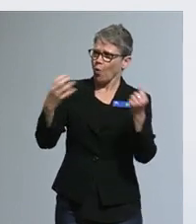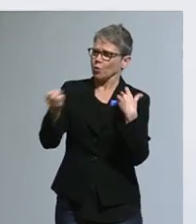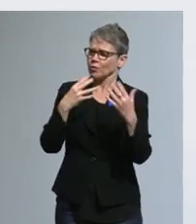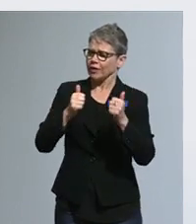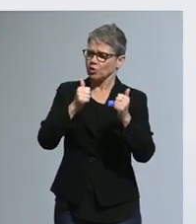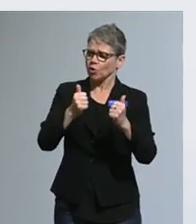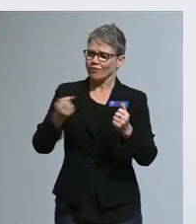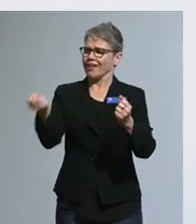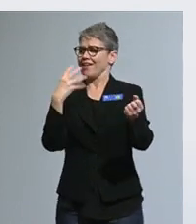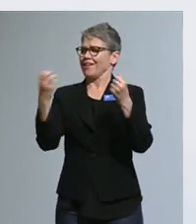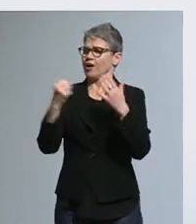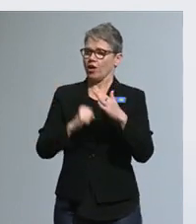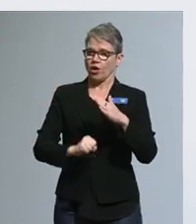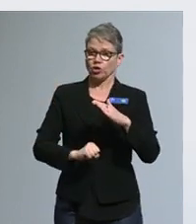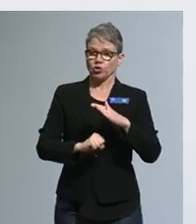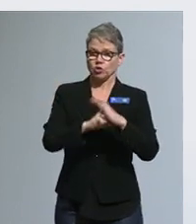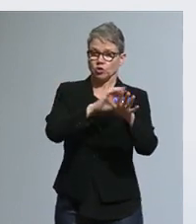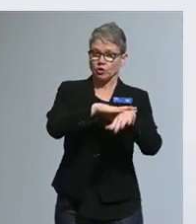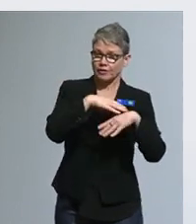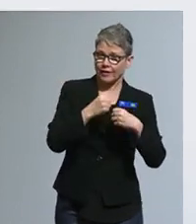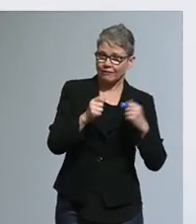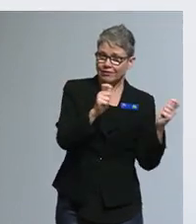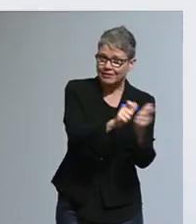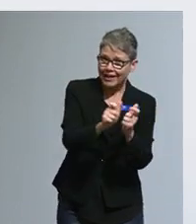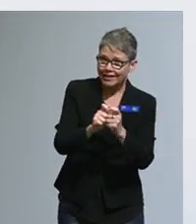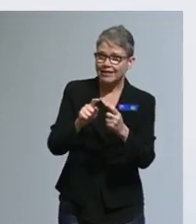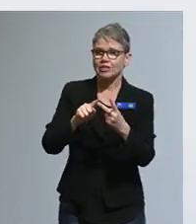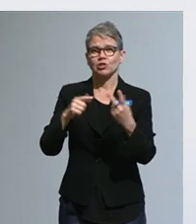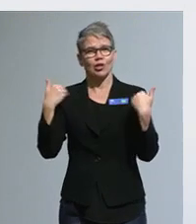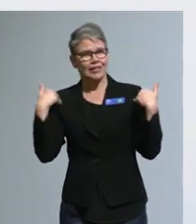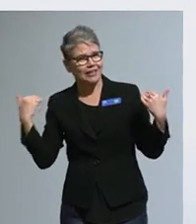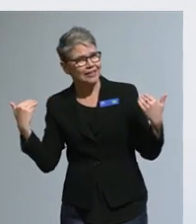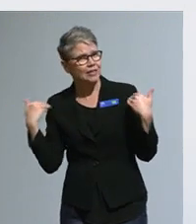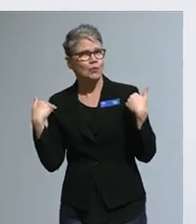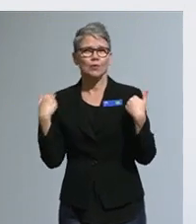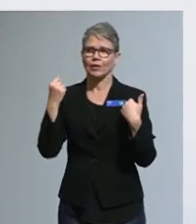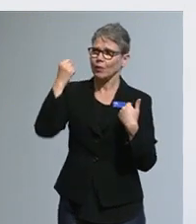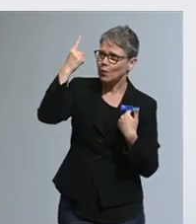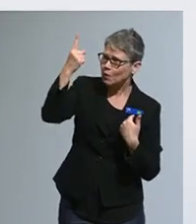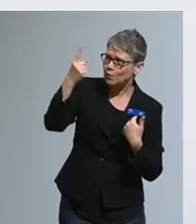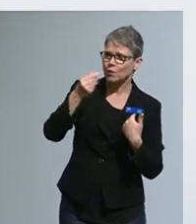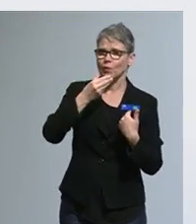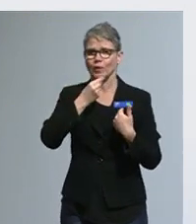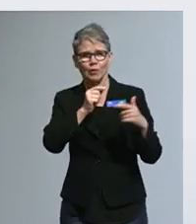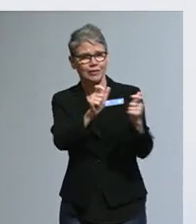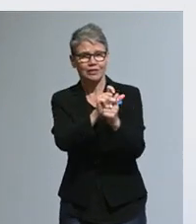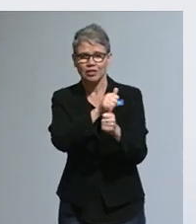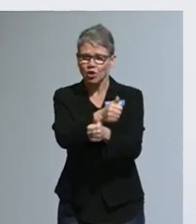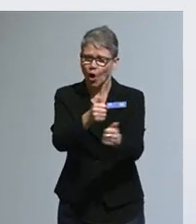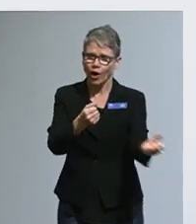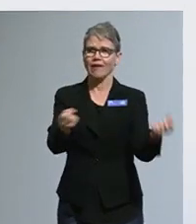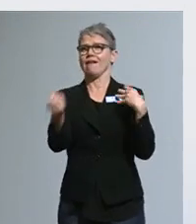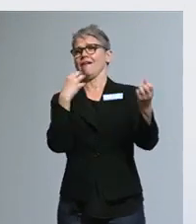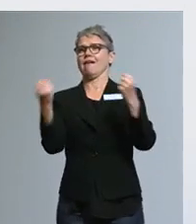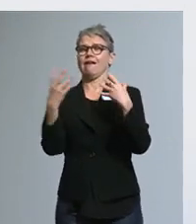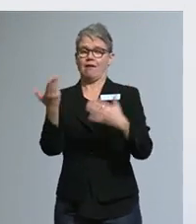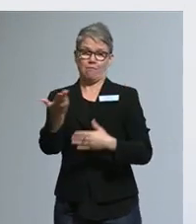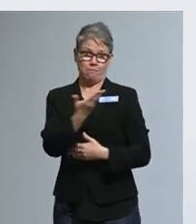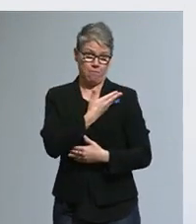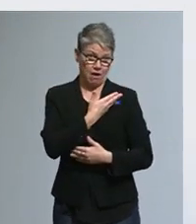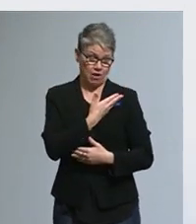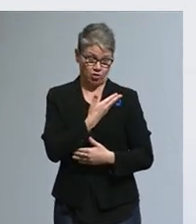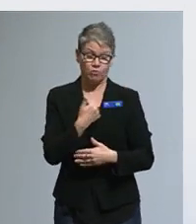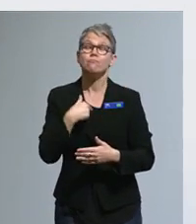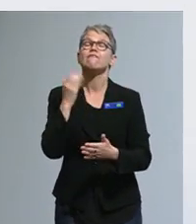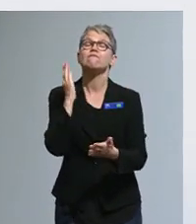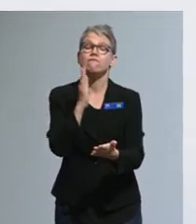tulee niin sote-järjestöiltä, liikuntajärjestöiltä, kulttuurijärjestöiltä, nuorisojärjestöiltä ja kaikilta muulta. Ja voin vakuuttaa,